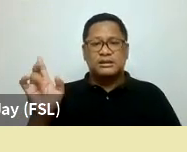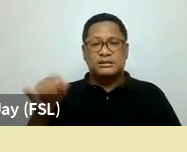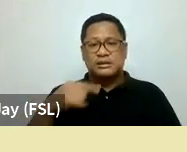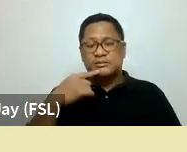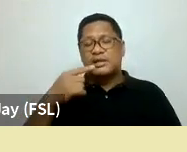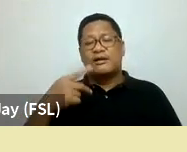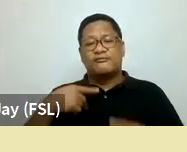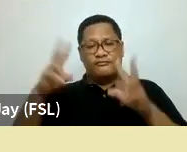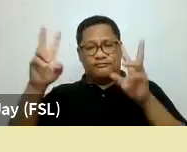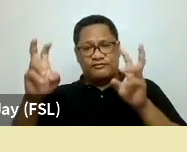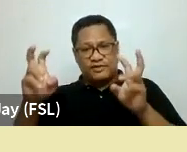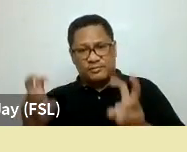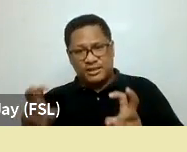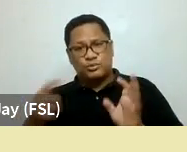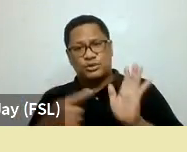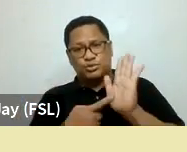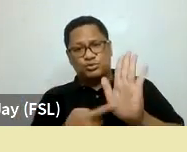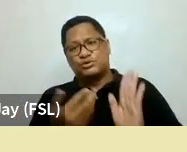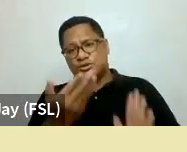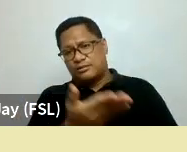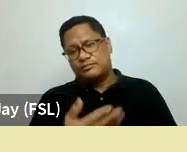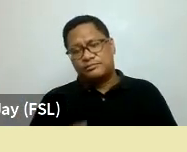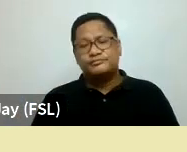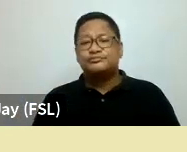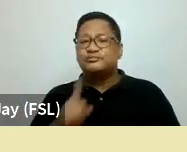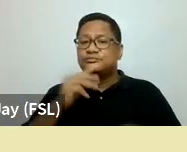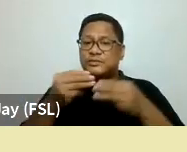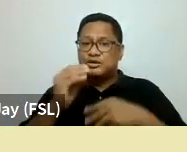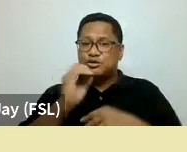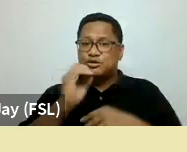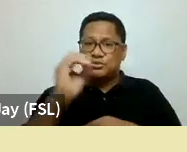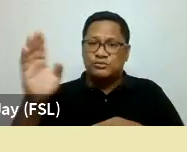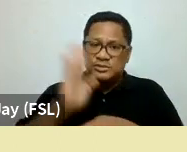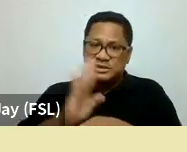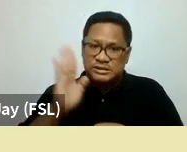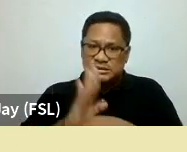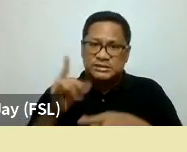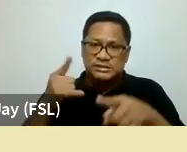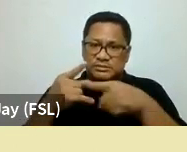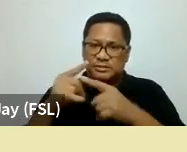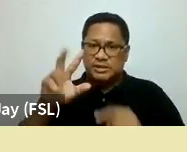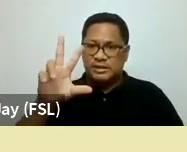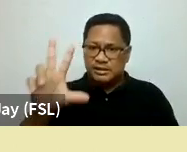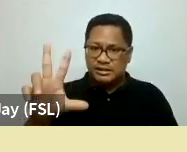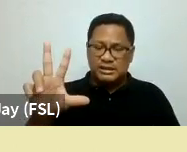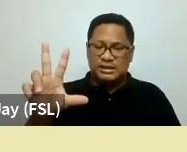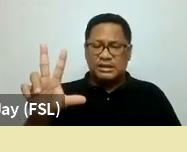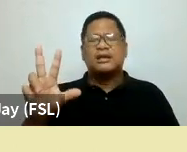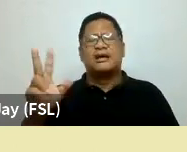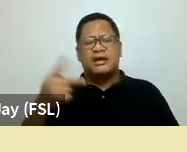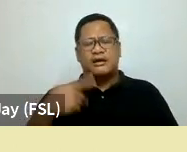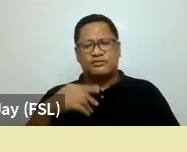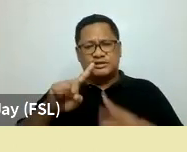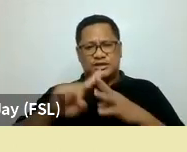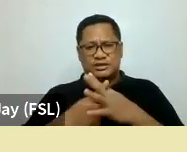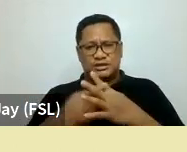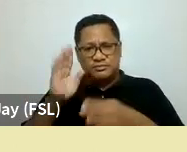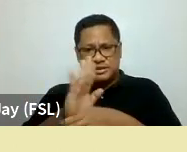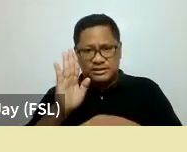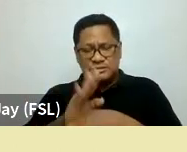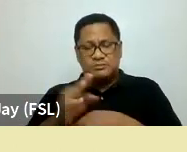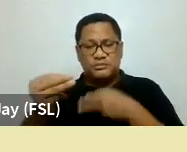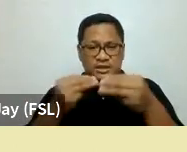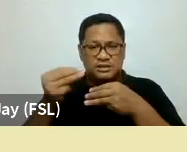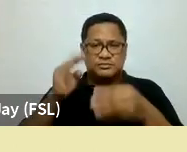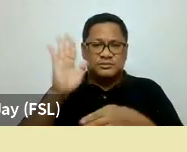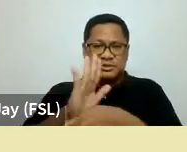topics. Okay, managing your own business divided into three parts, starting your own business, managing your own